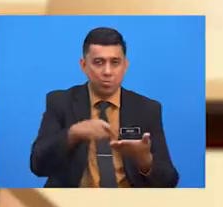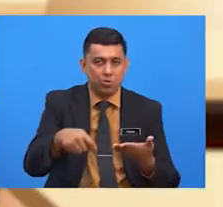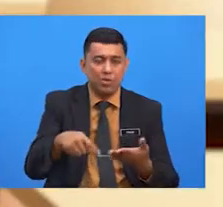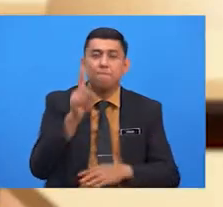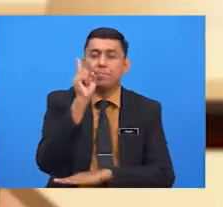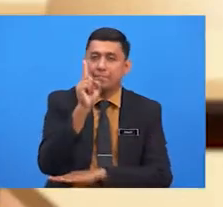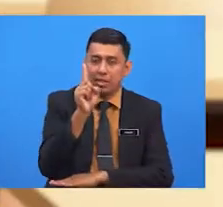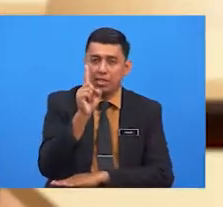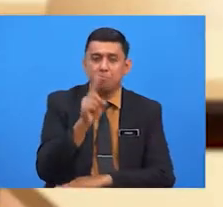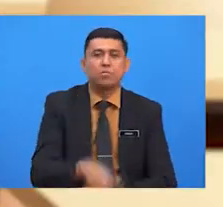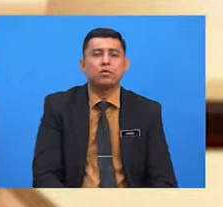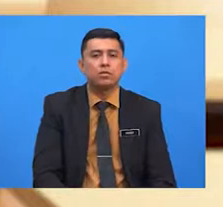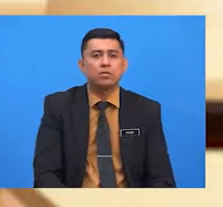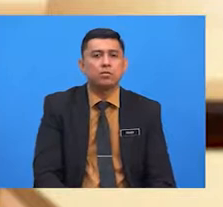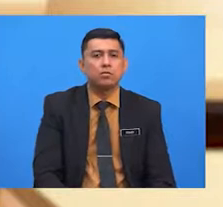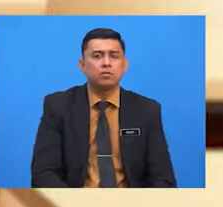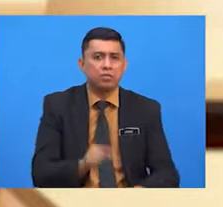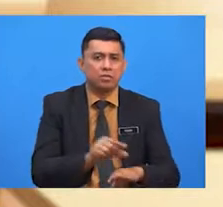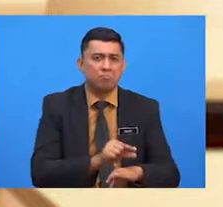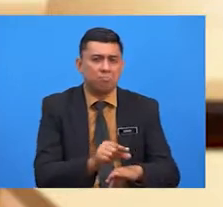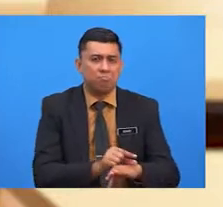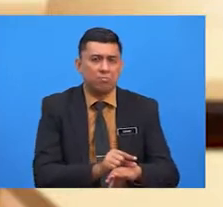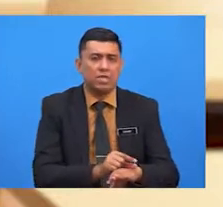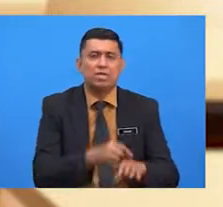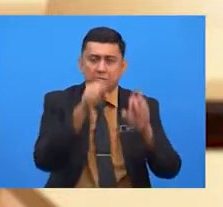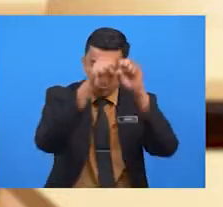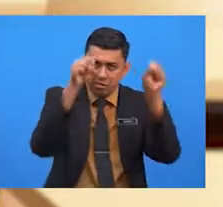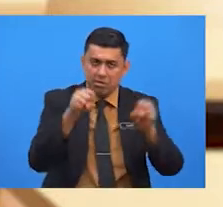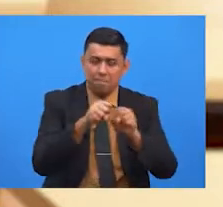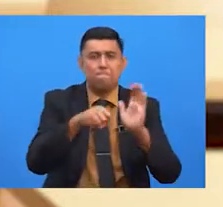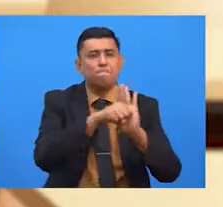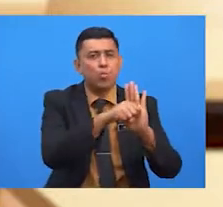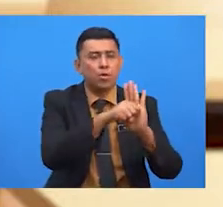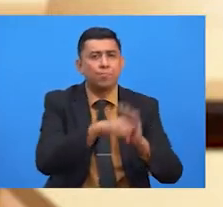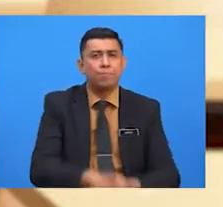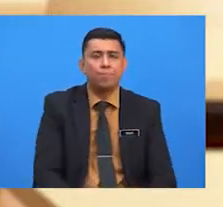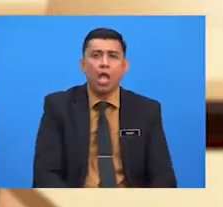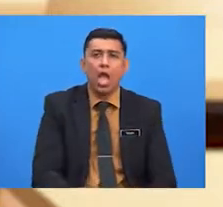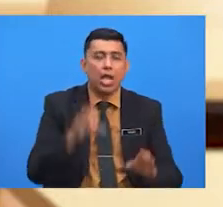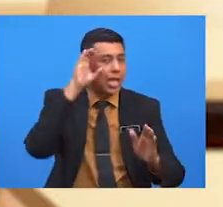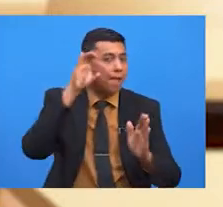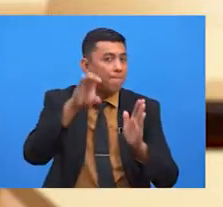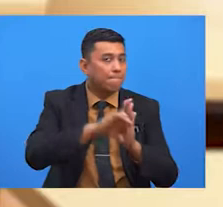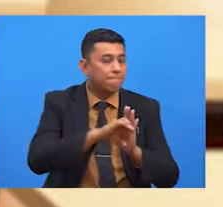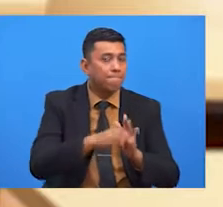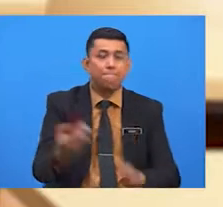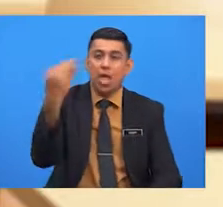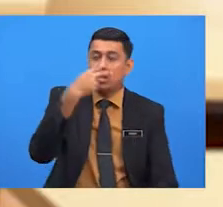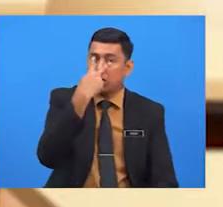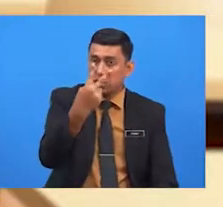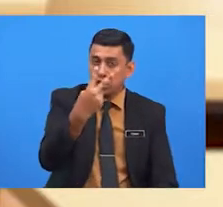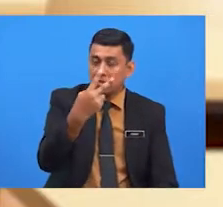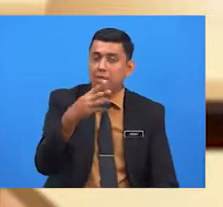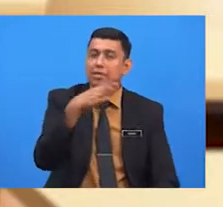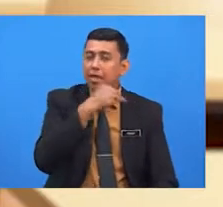pertama menggunakan sistem piktograf ataupun simbol, simbol gambar. Mari kita lihat dan